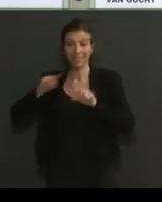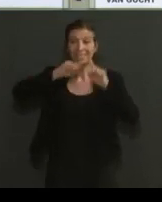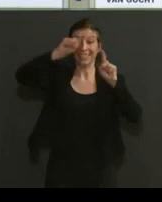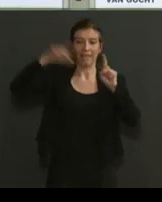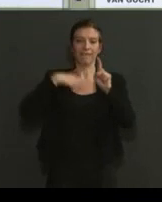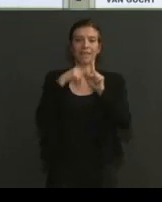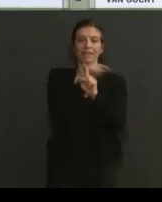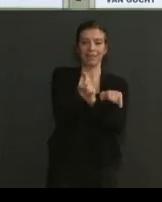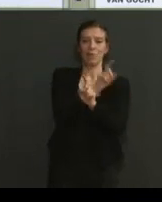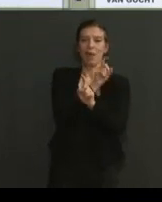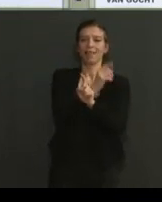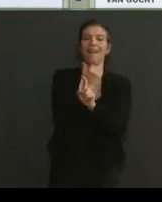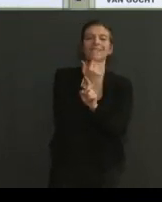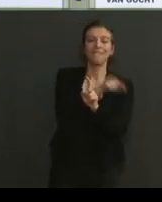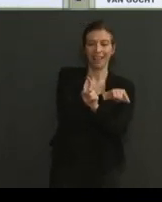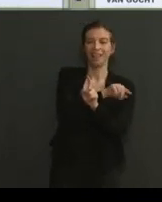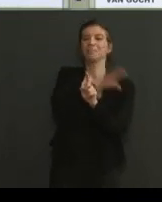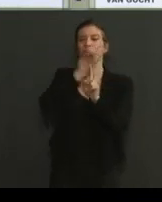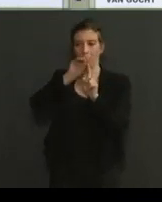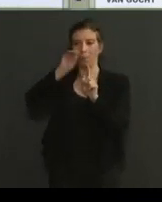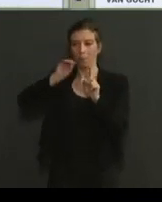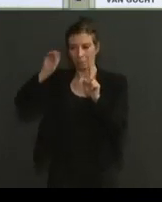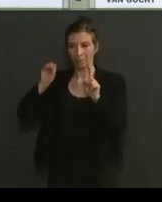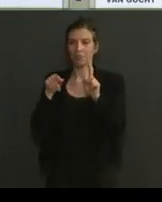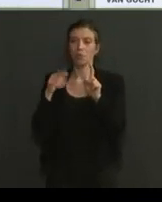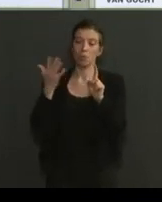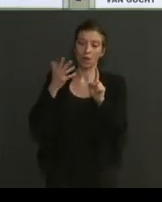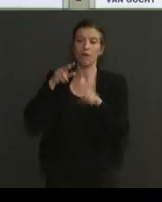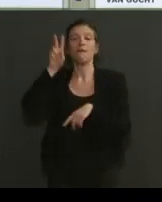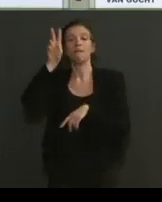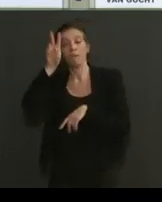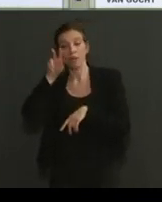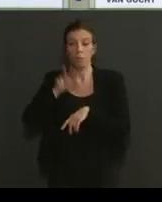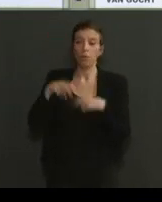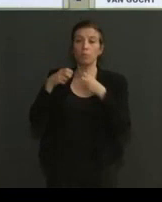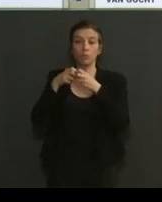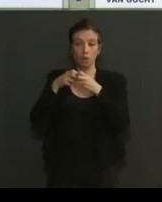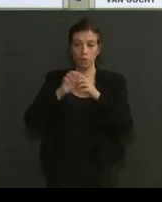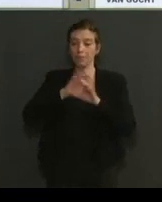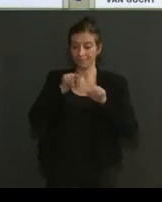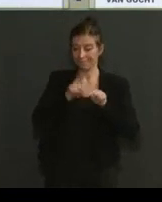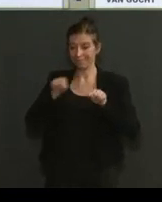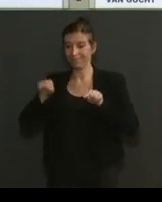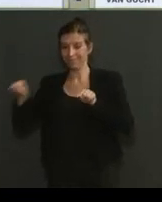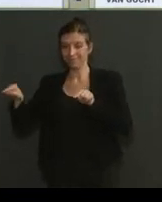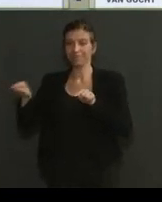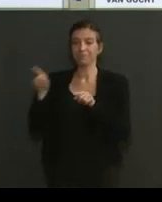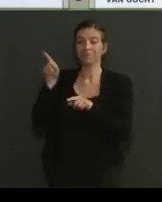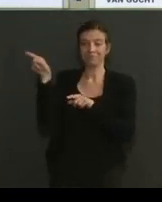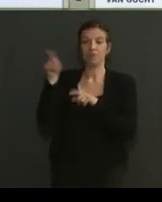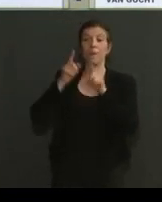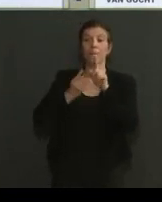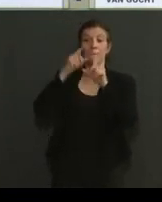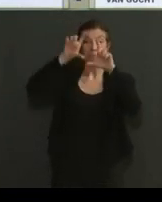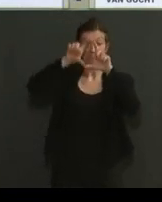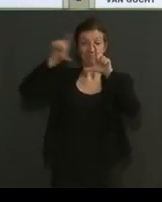de 3 Belgische regio's. Bovenaan staan de curves voor het afvalwater en onderaan staan de curves